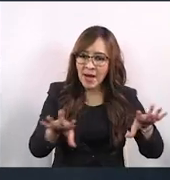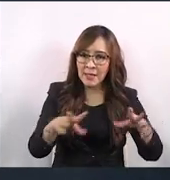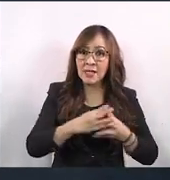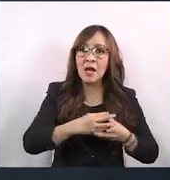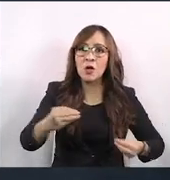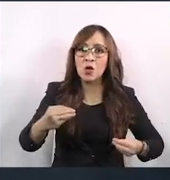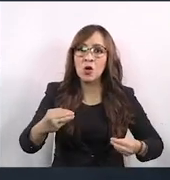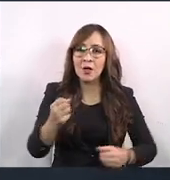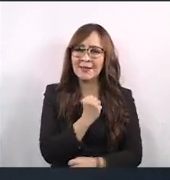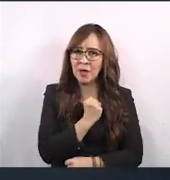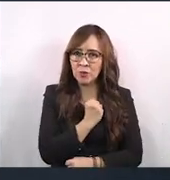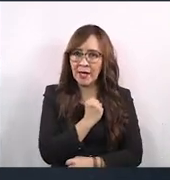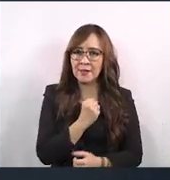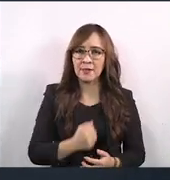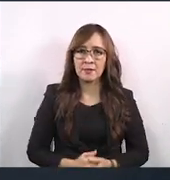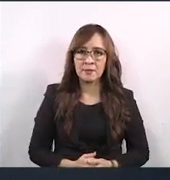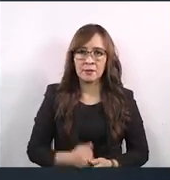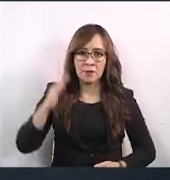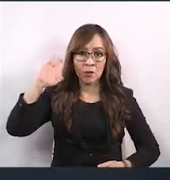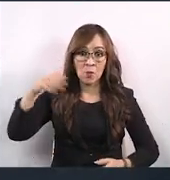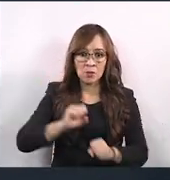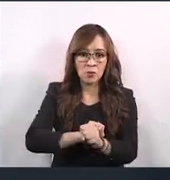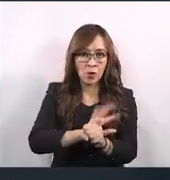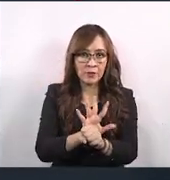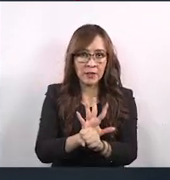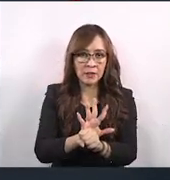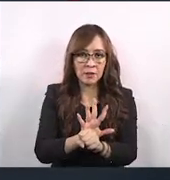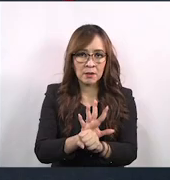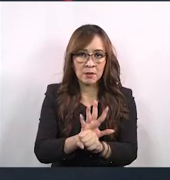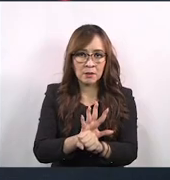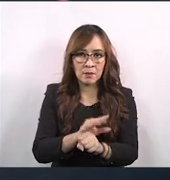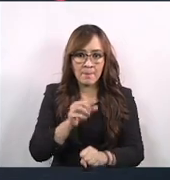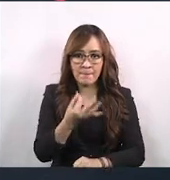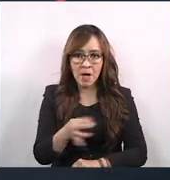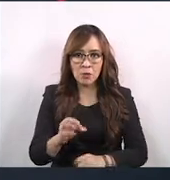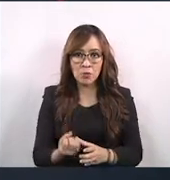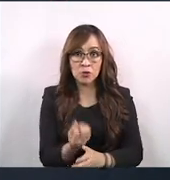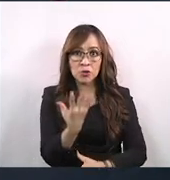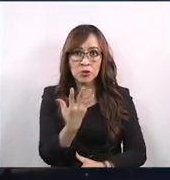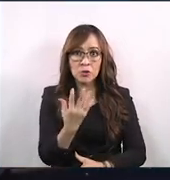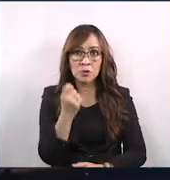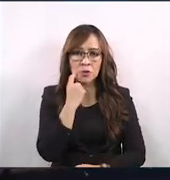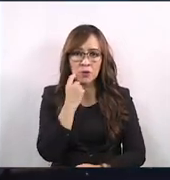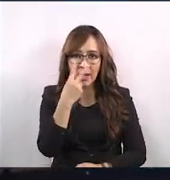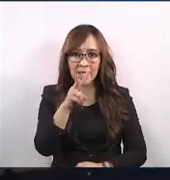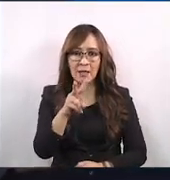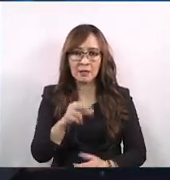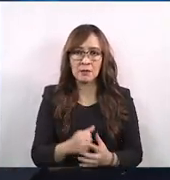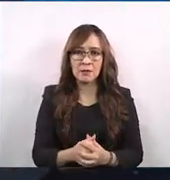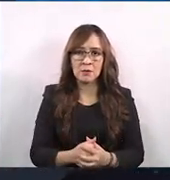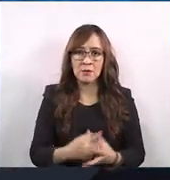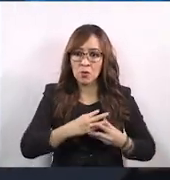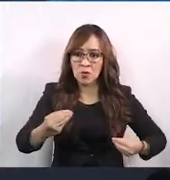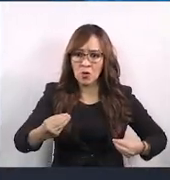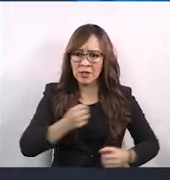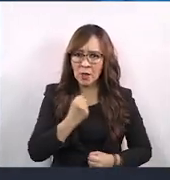ketakutan Coba dia mau djokovic baru muncul ketakutan rok ketakutan disebar Hai